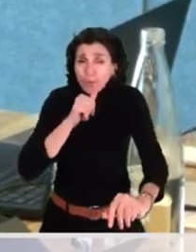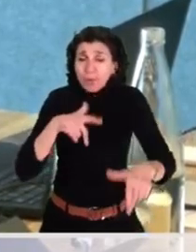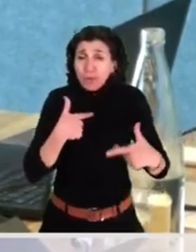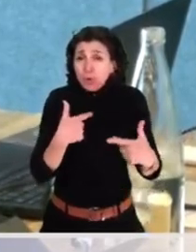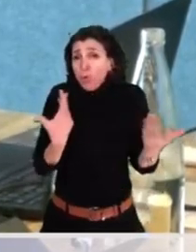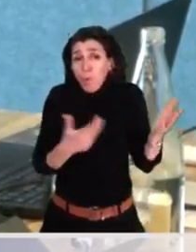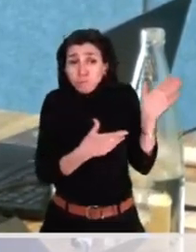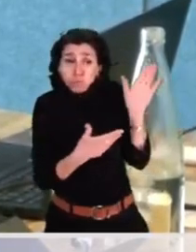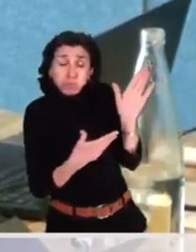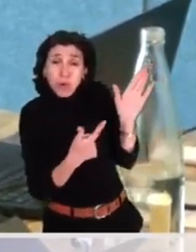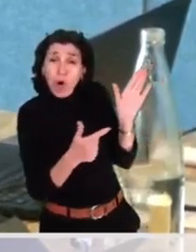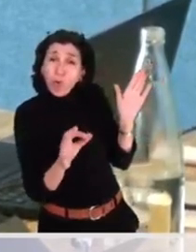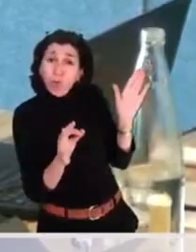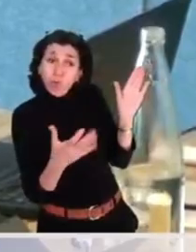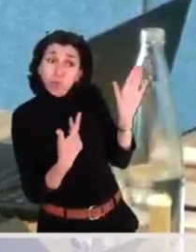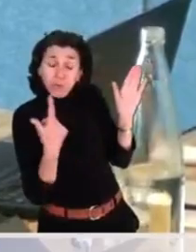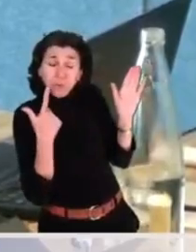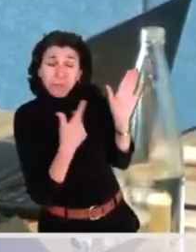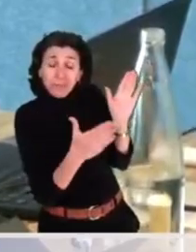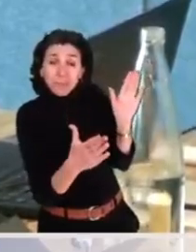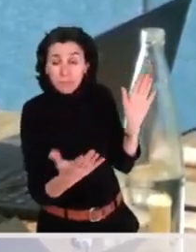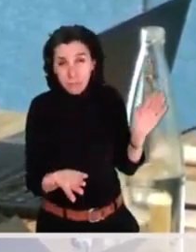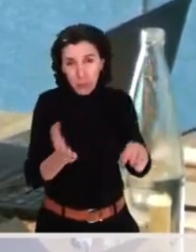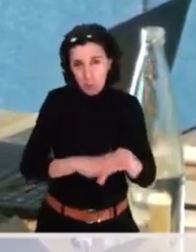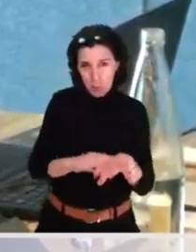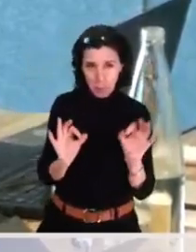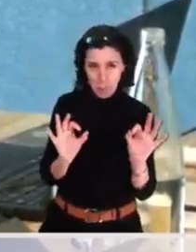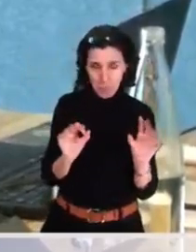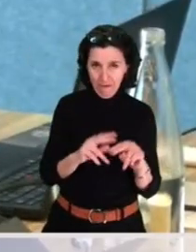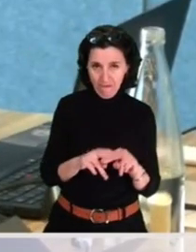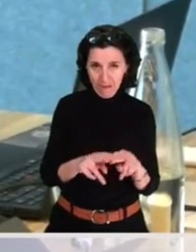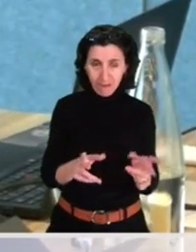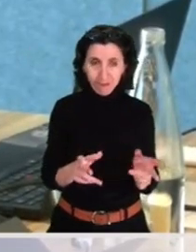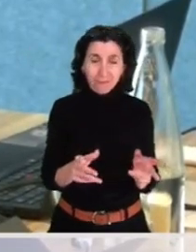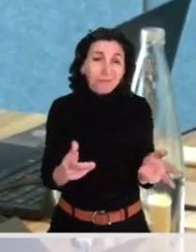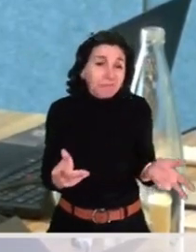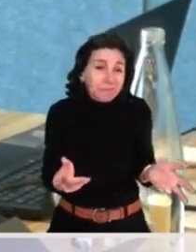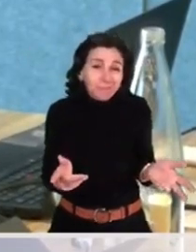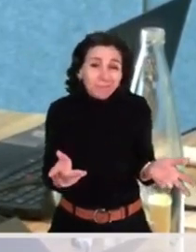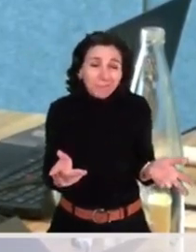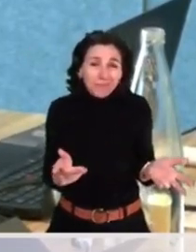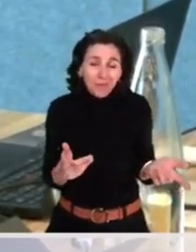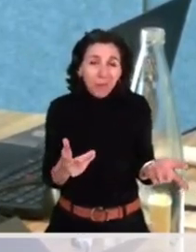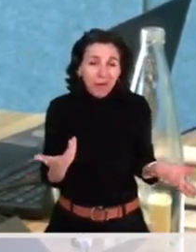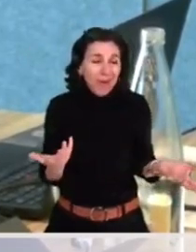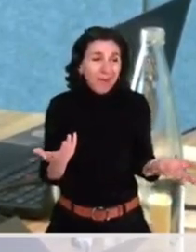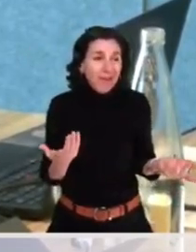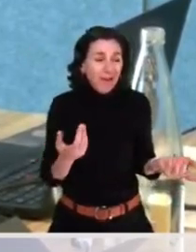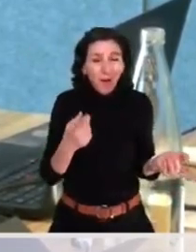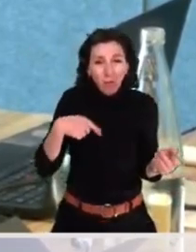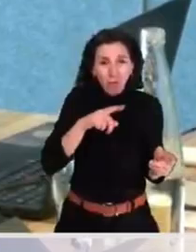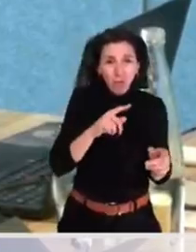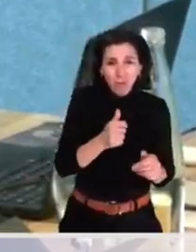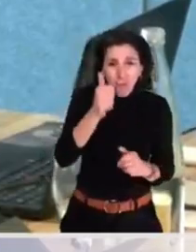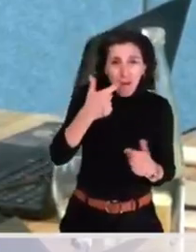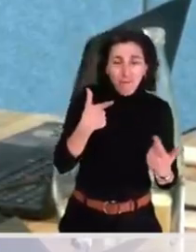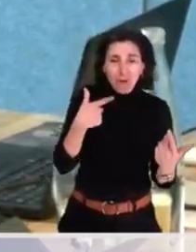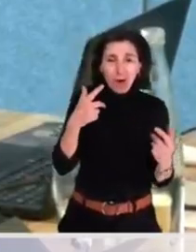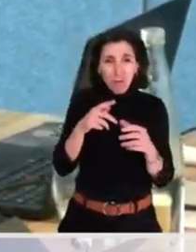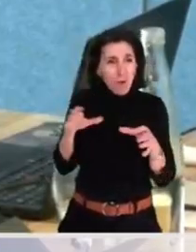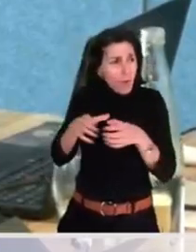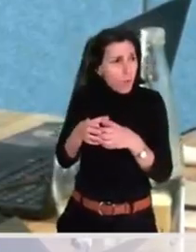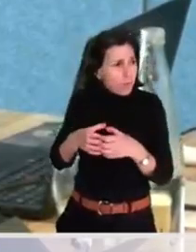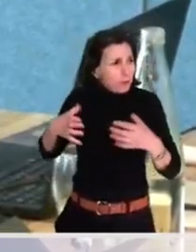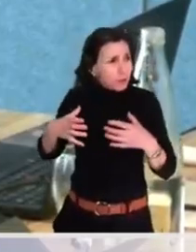que cette overdose-là, il faut bien que vous compreniez que ça ne trompe plus personne. Enfin, je veux dire, il n'y a que vous, peut-être, je ne sais pas si dans la majorité tout le